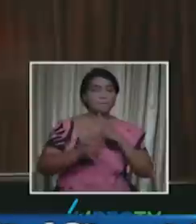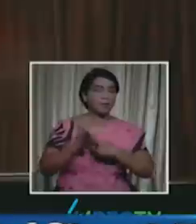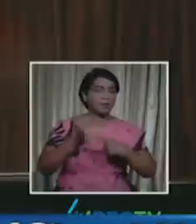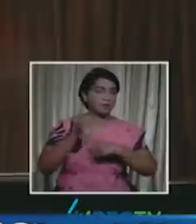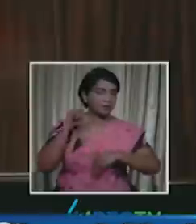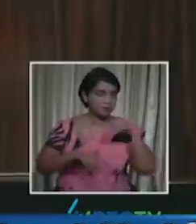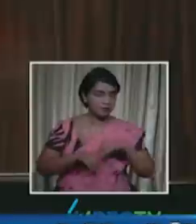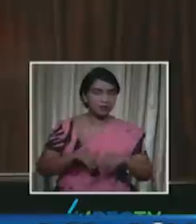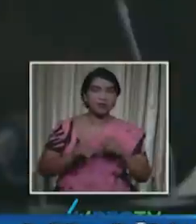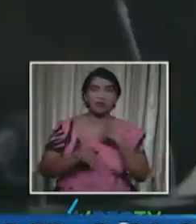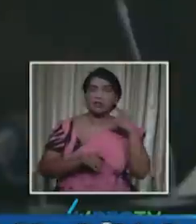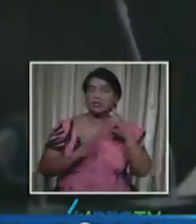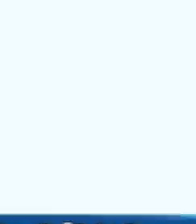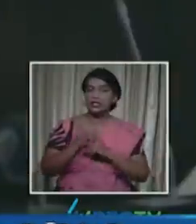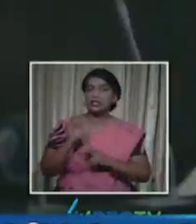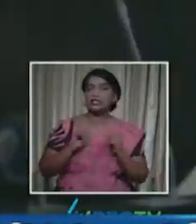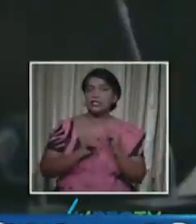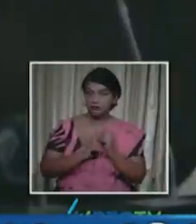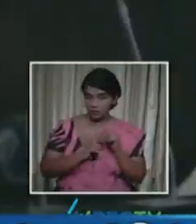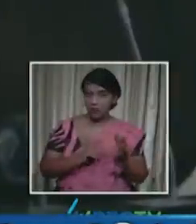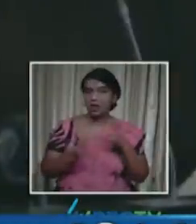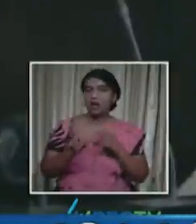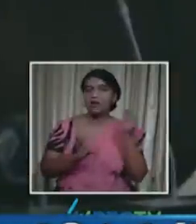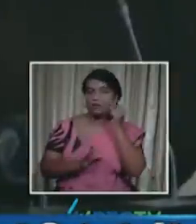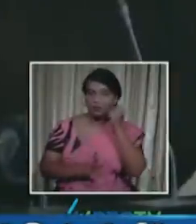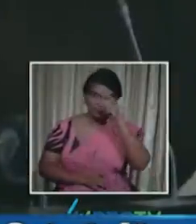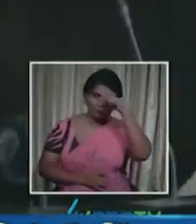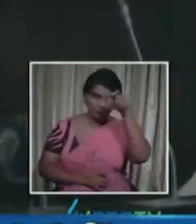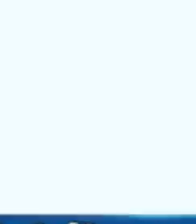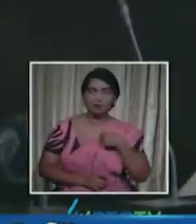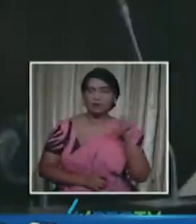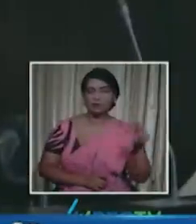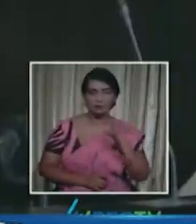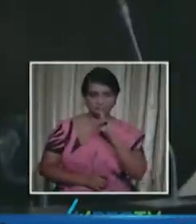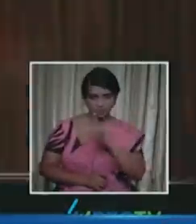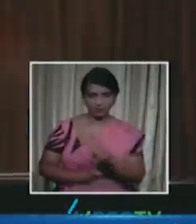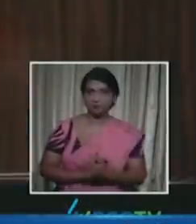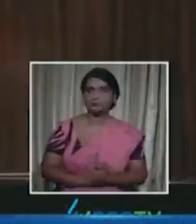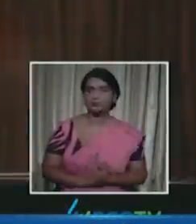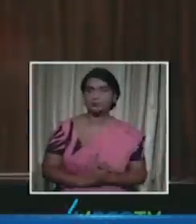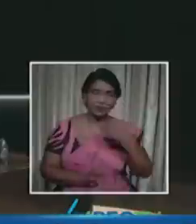කළා. ජාතික ජනබලවේගයේ නියෝජනය කරමින් අනුරු දිසානායක මන්ත්‍රීවරයා මම යෝජනා කරමු.